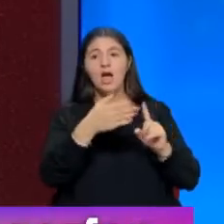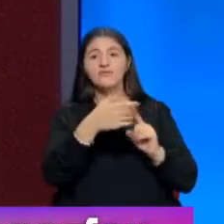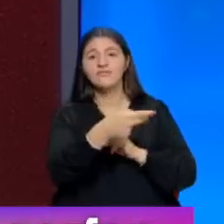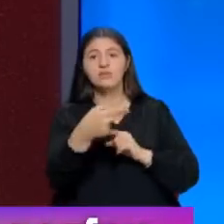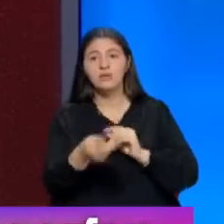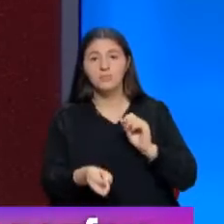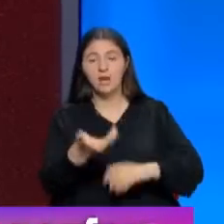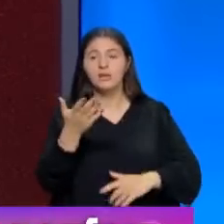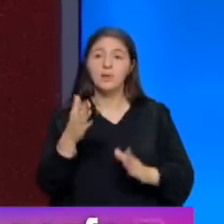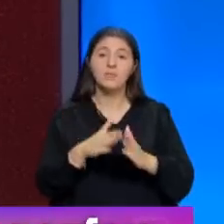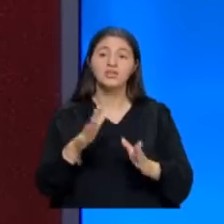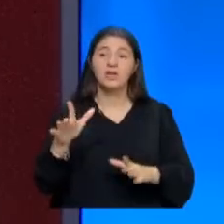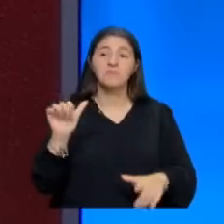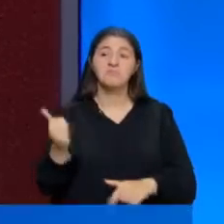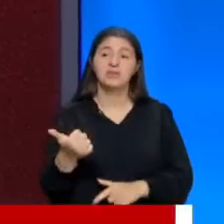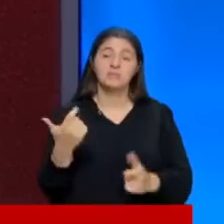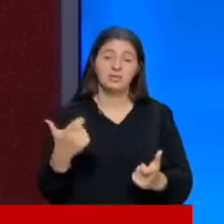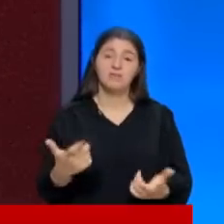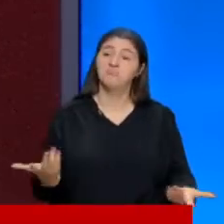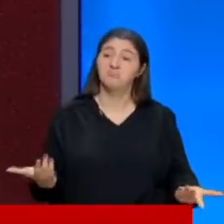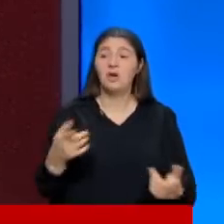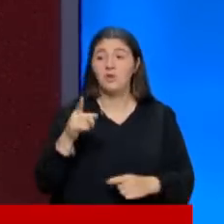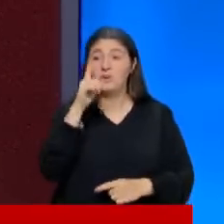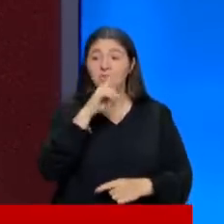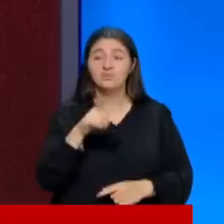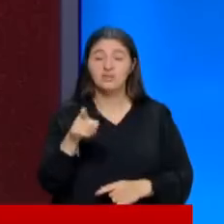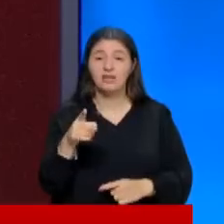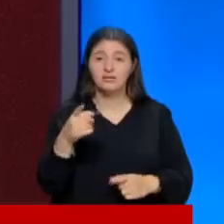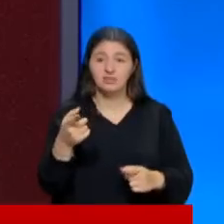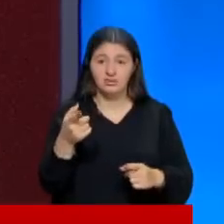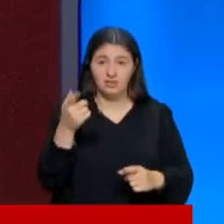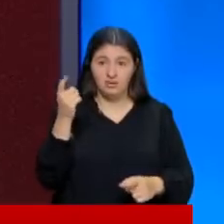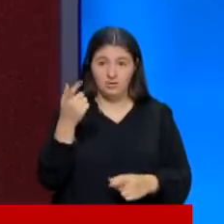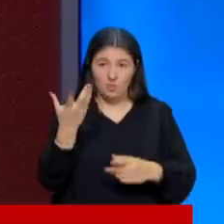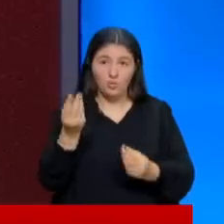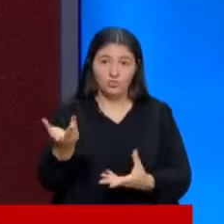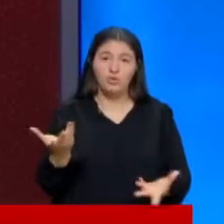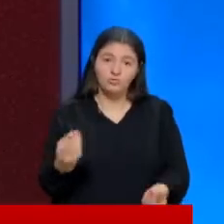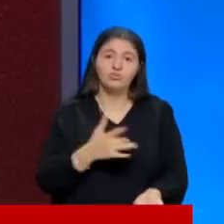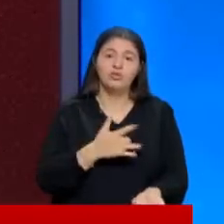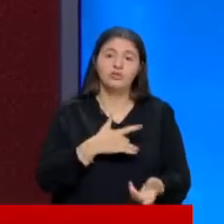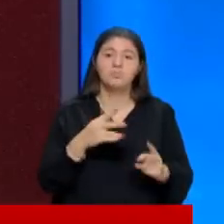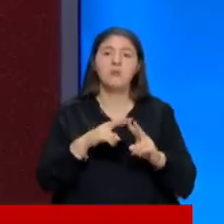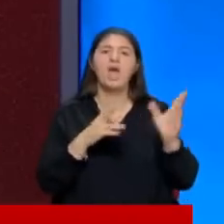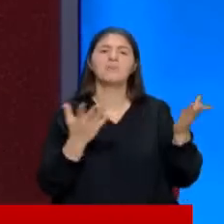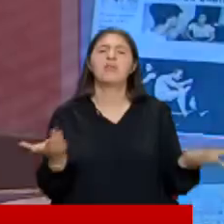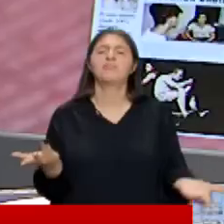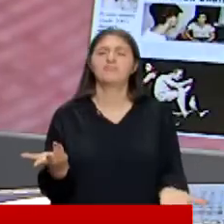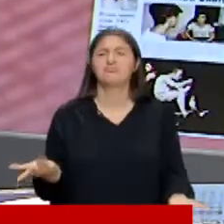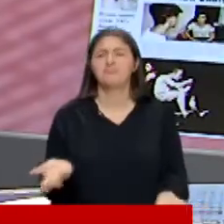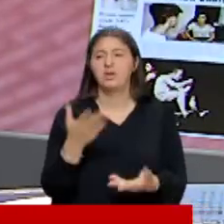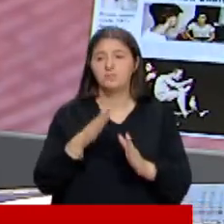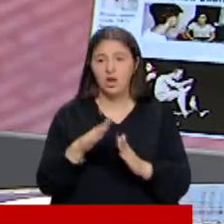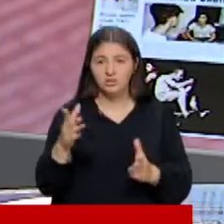Mersi miami'den çok daha güzel bir şehir belki de o yüzden devreye giriyorlardır da olur mu canım Miami neymiş Mersin'de